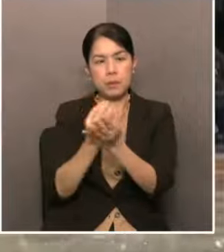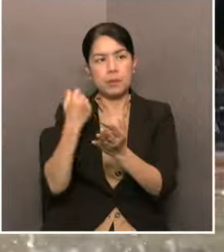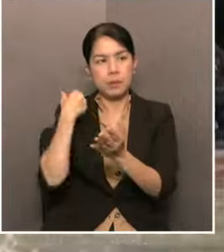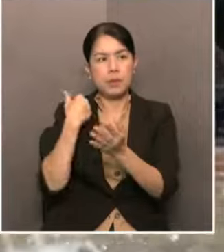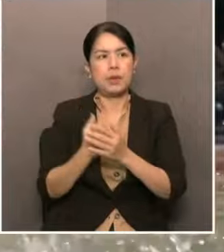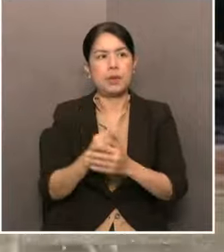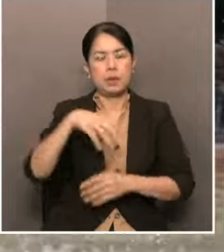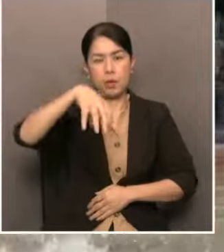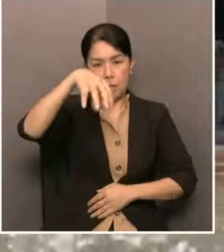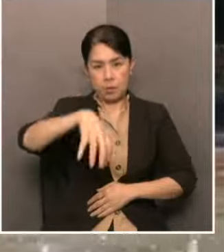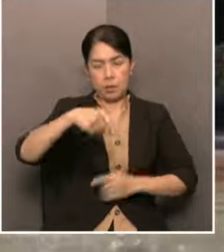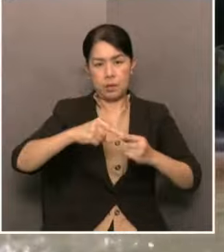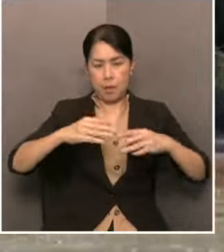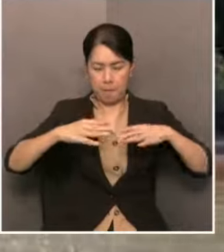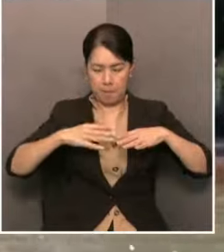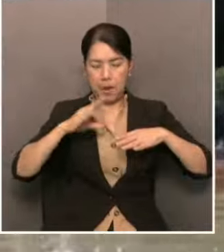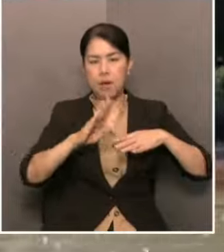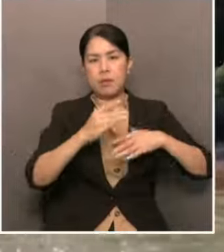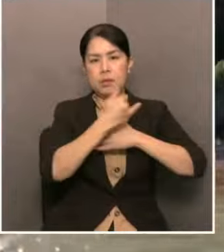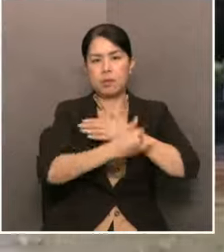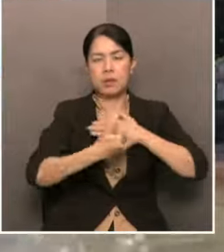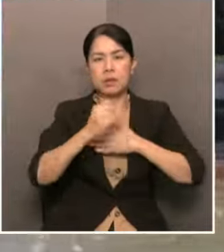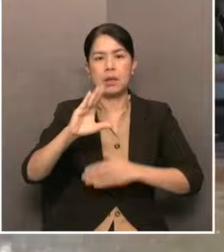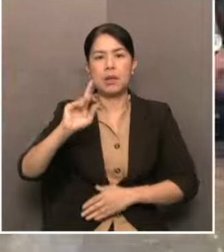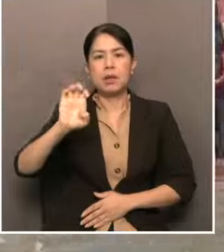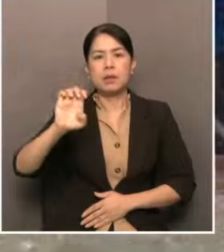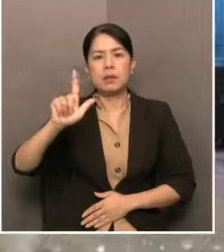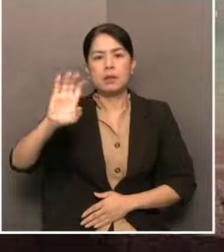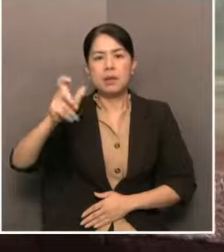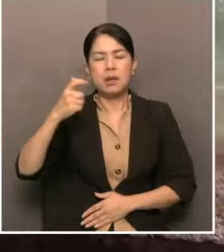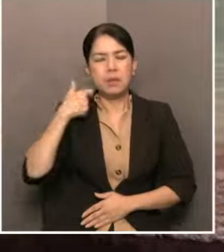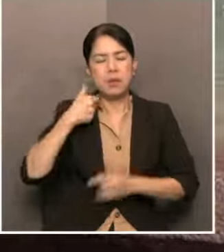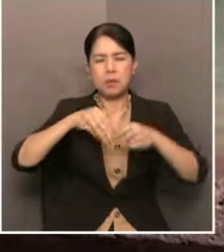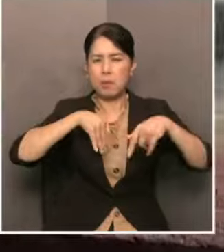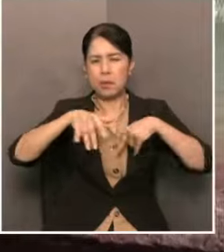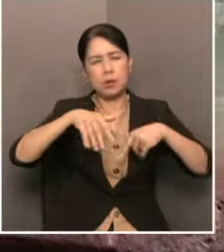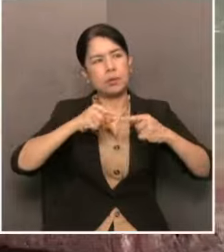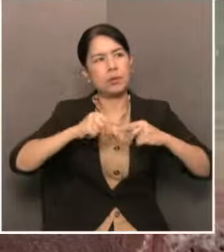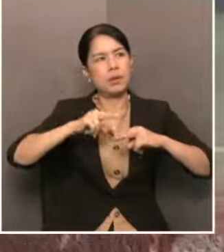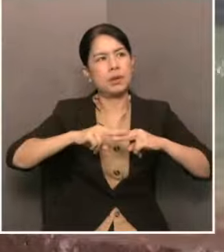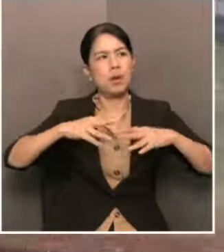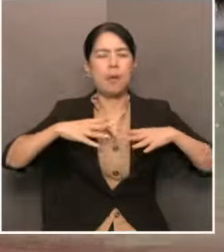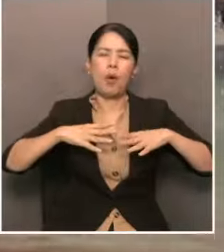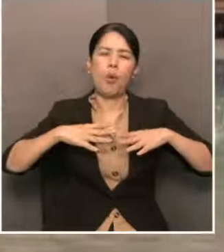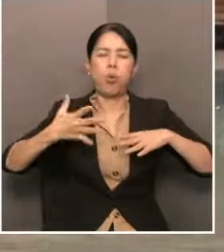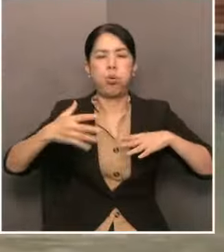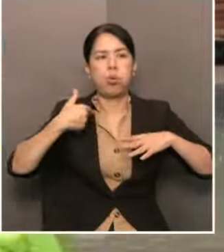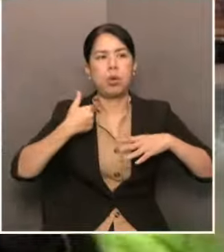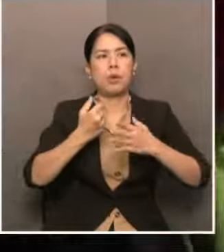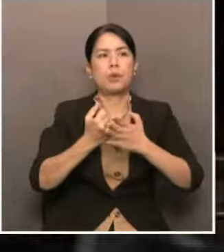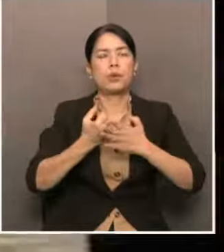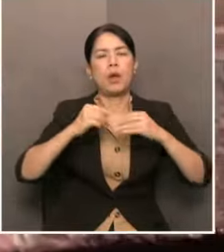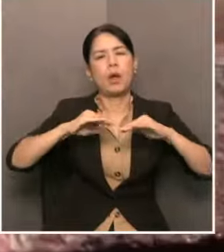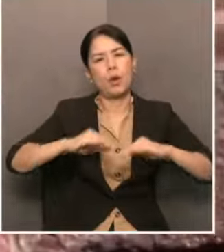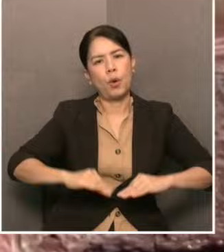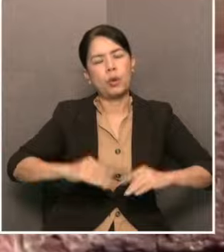ังสวนสาธรณะใเมืองหลงของชิลีตอนนี้คราคร่ำไปดวยผู้คนมาคลายร้อนกแบบนี้พดเถาพูกแหรอว่านมซาวข